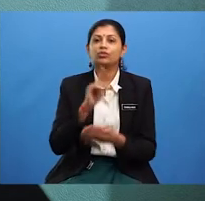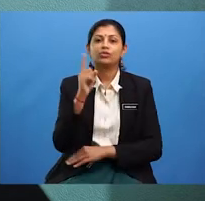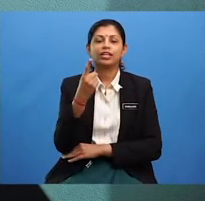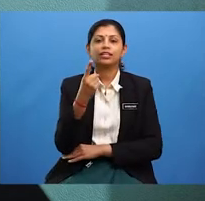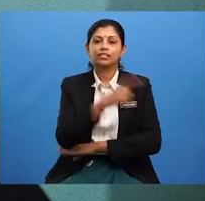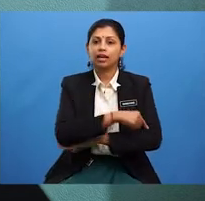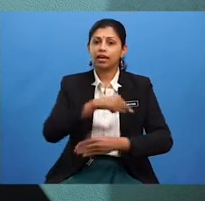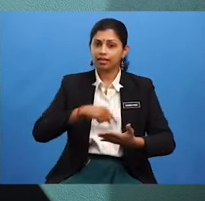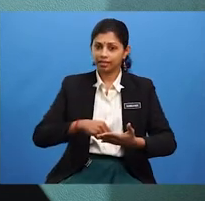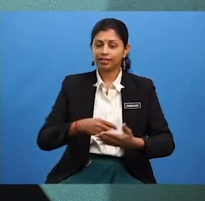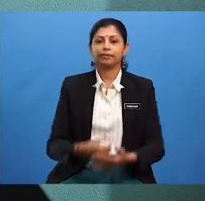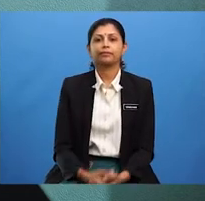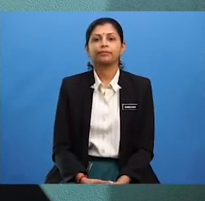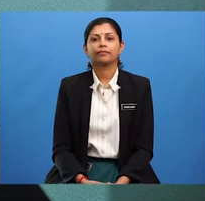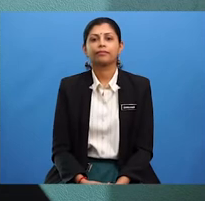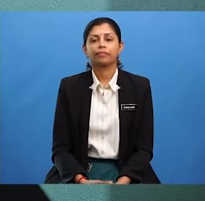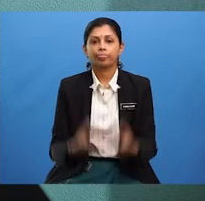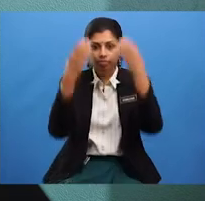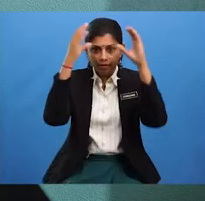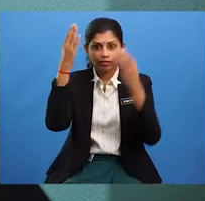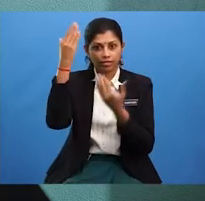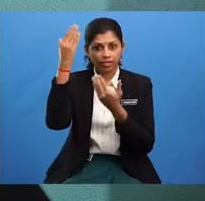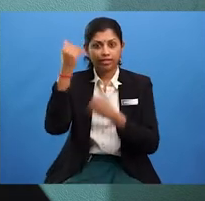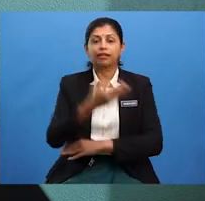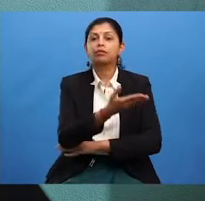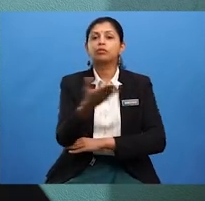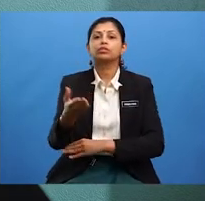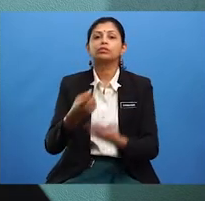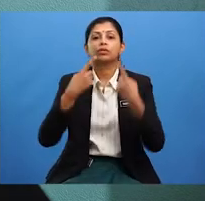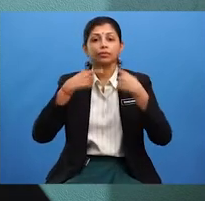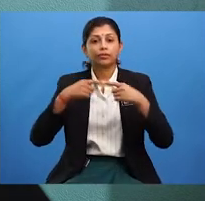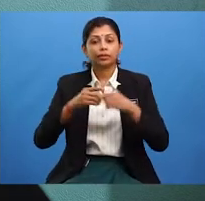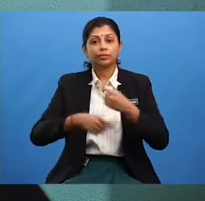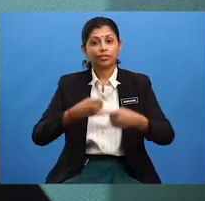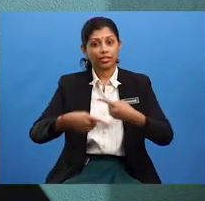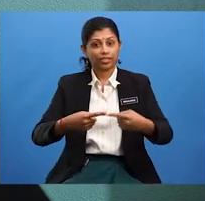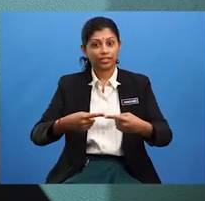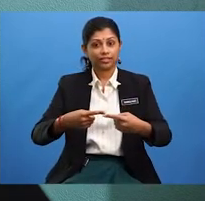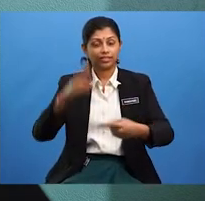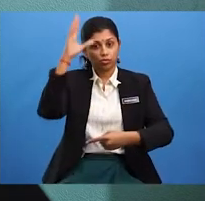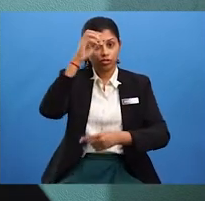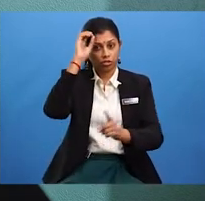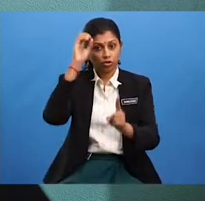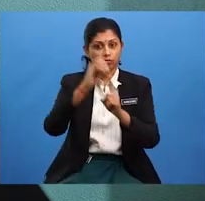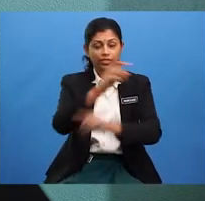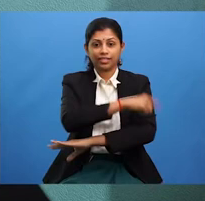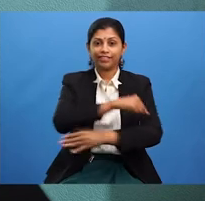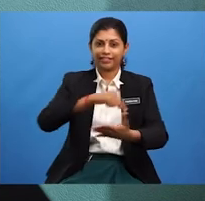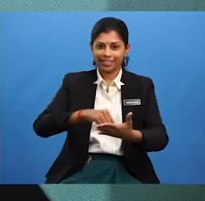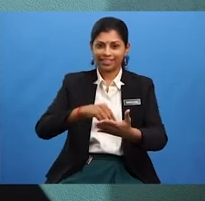sahaja sesi pembelajaran kita. Cikgu harap murid-murid berjaya menguasai objektif pembelajaran kita